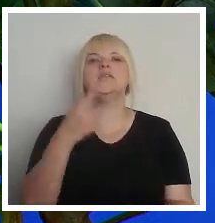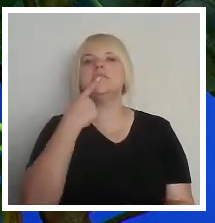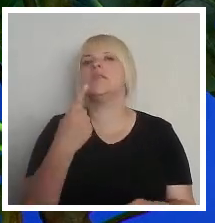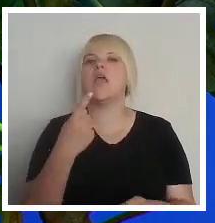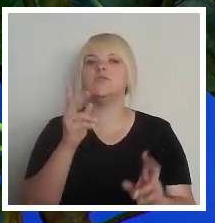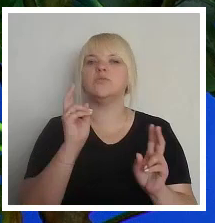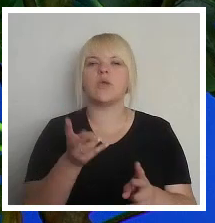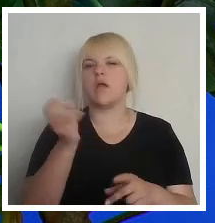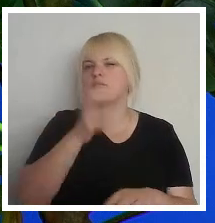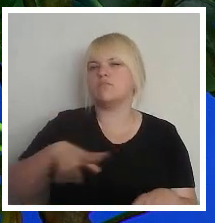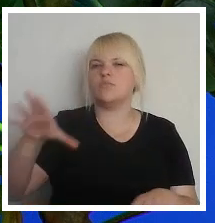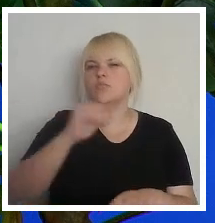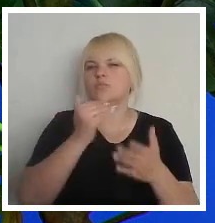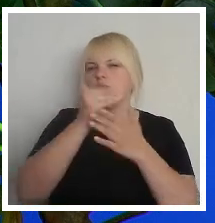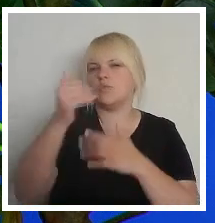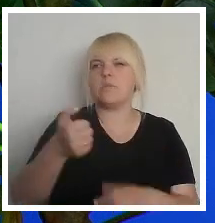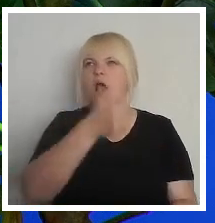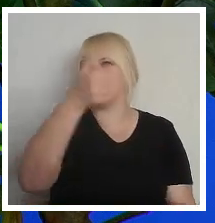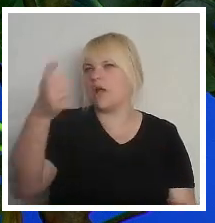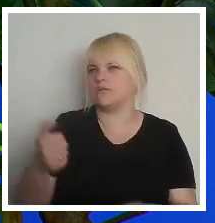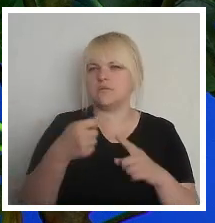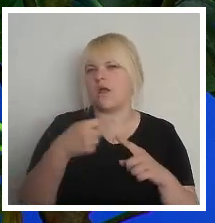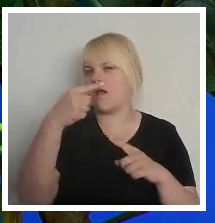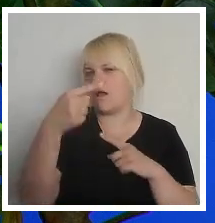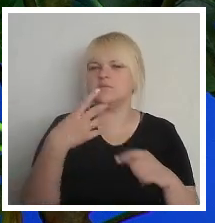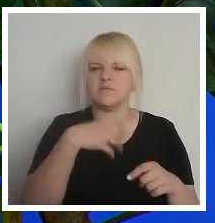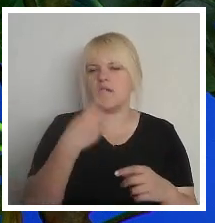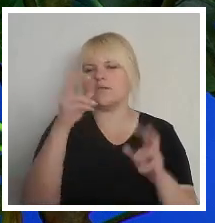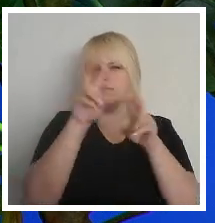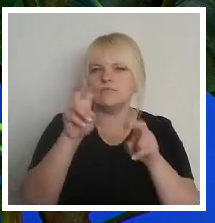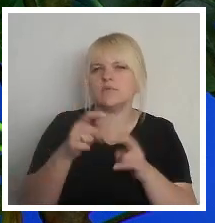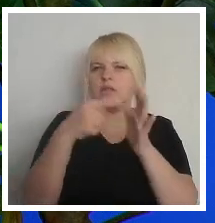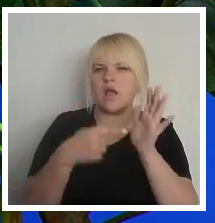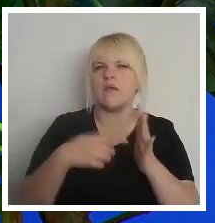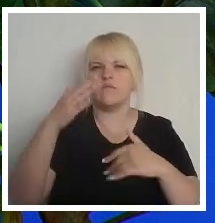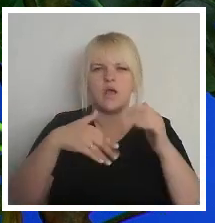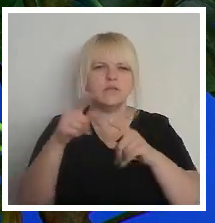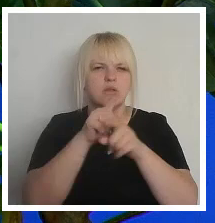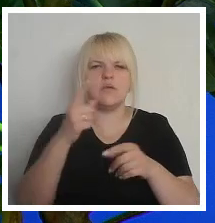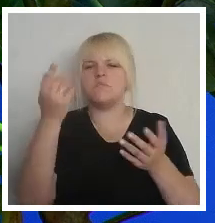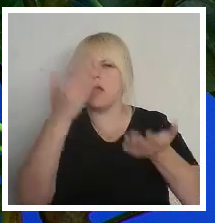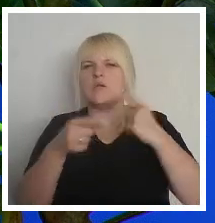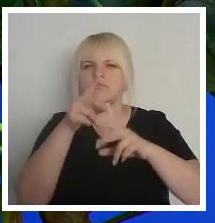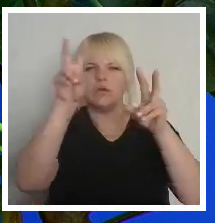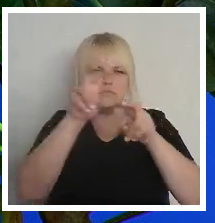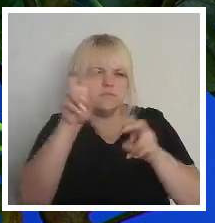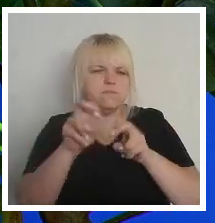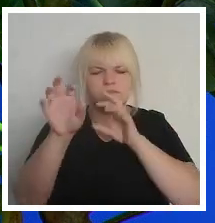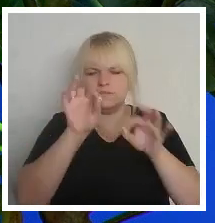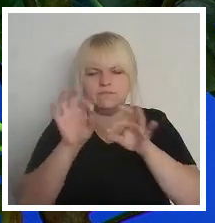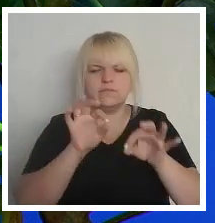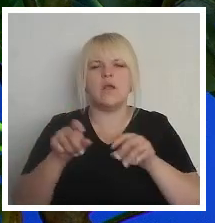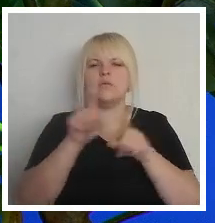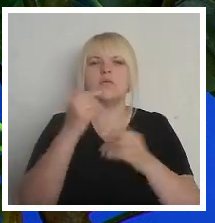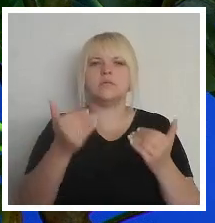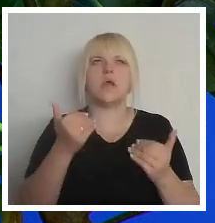ir turpmākais gads jāskatās datos kvalitatīvi, jāmēģina tos interpretēt un analizēt, jo pašreiz mums